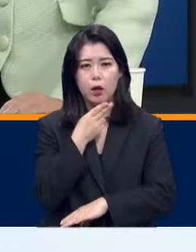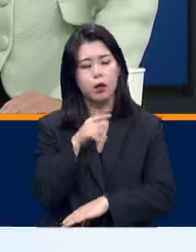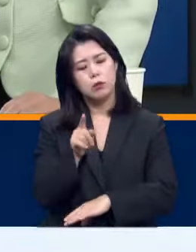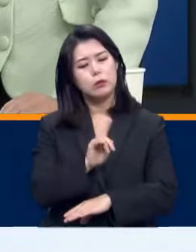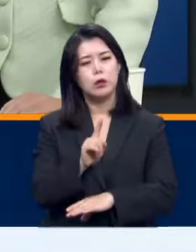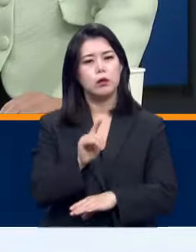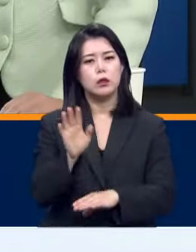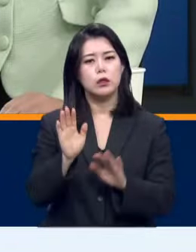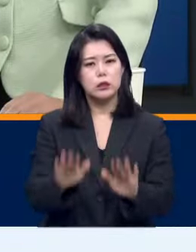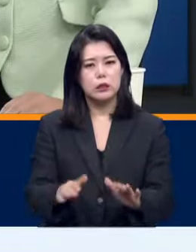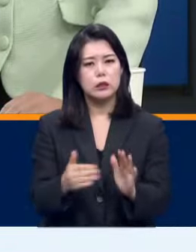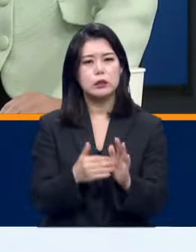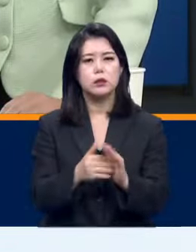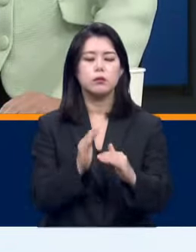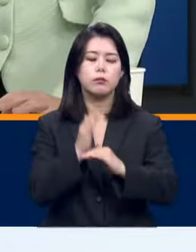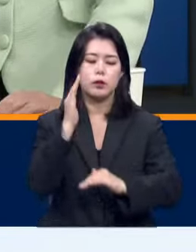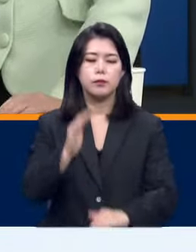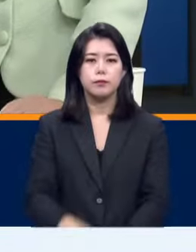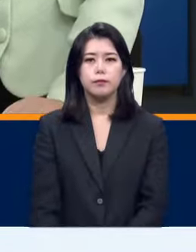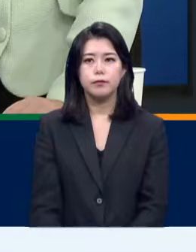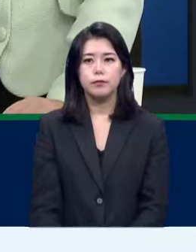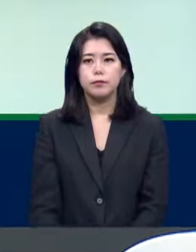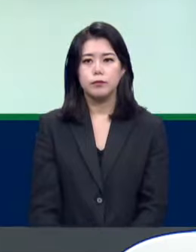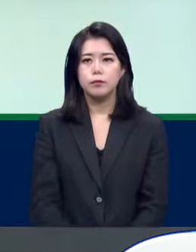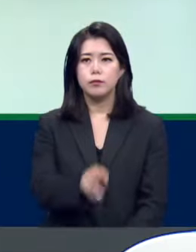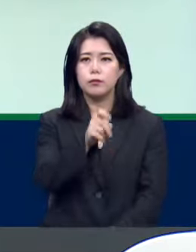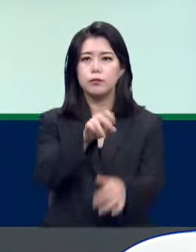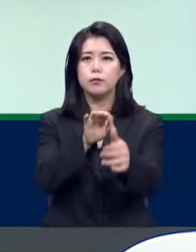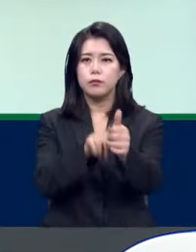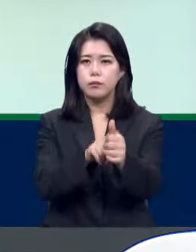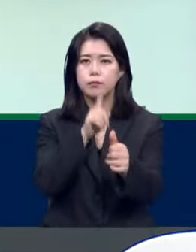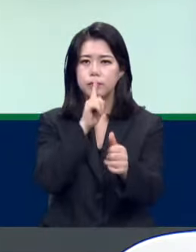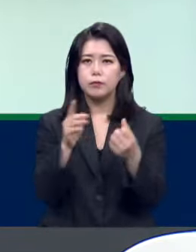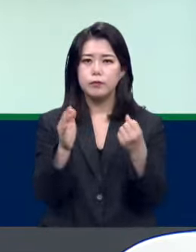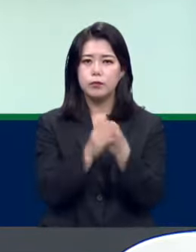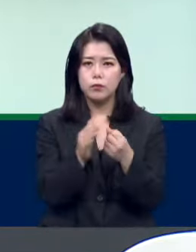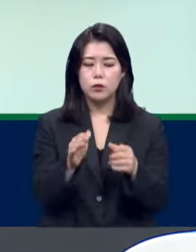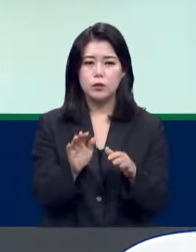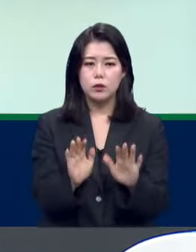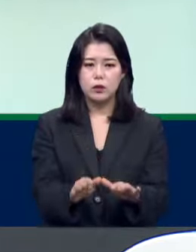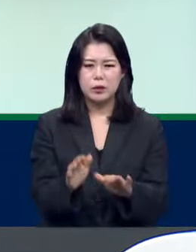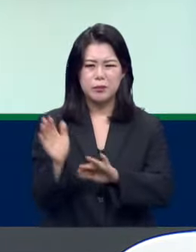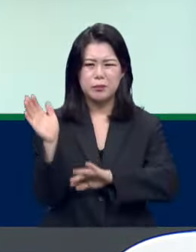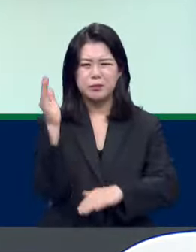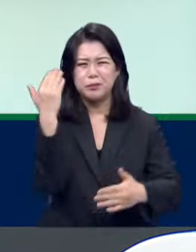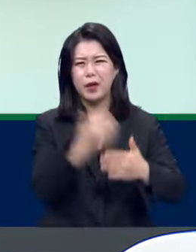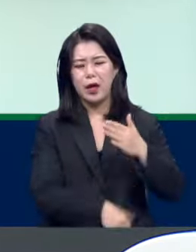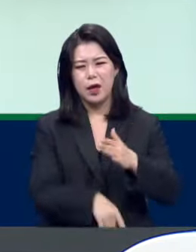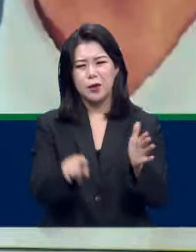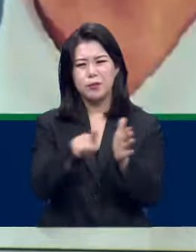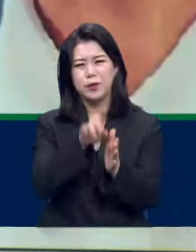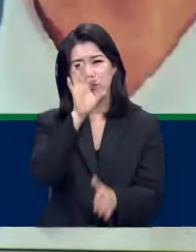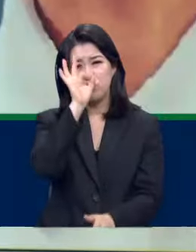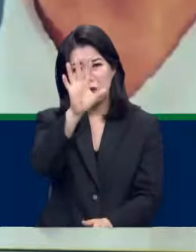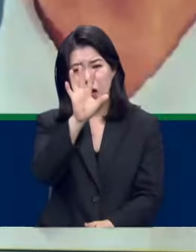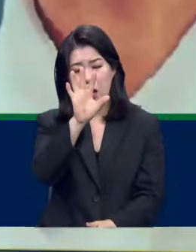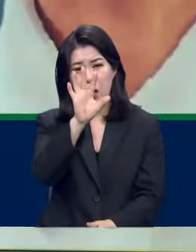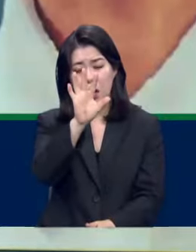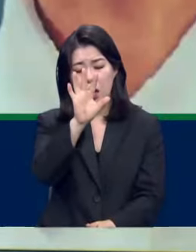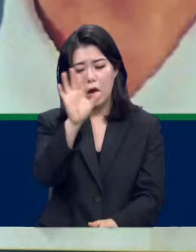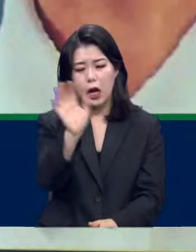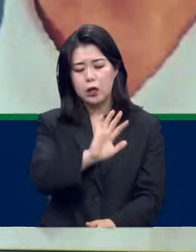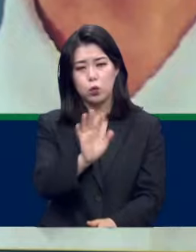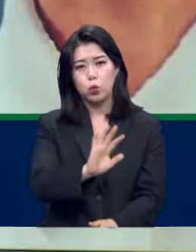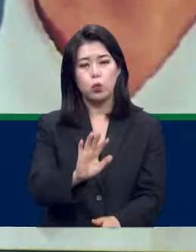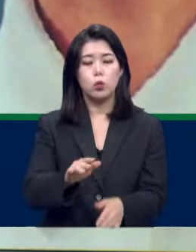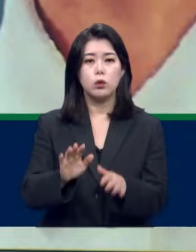저는 지난 거 같다고 생각합니다 명태 씨 얘기니까 이거는 일단 차차고 좀 봐야 된다 얼마나 믿을 수가 있겠어라고 하기에는